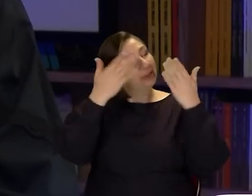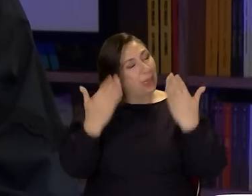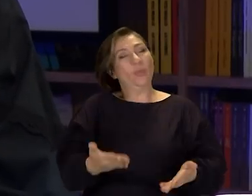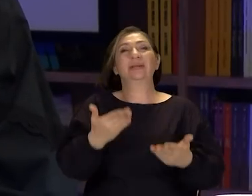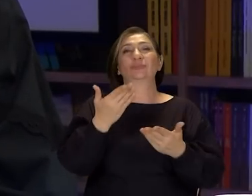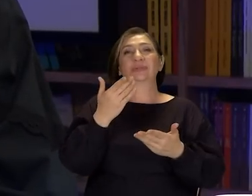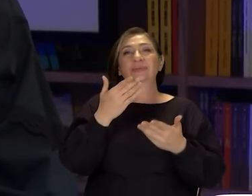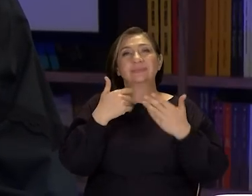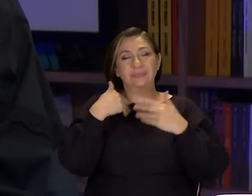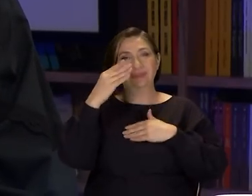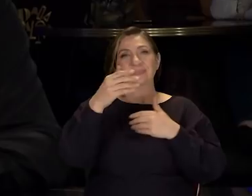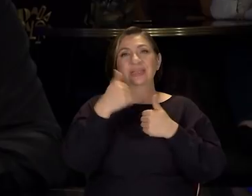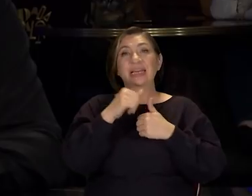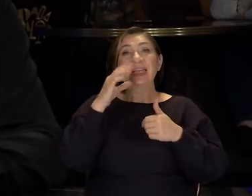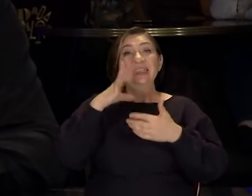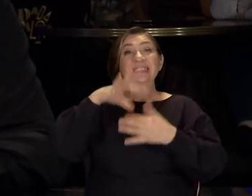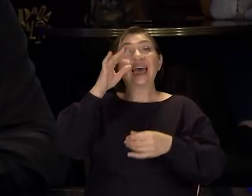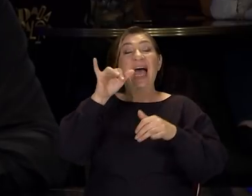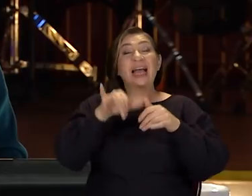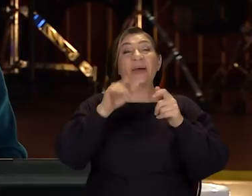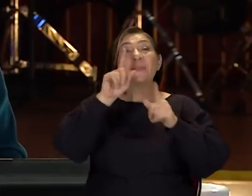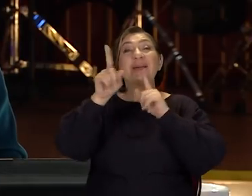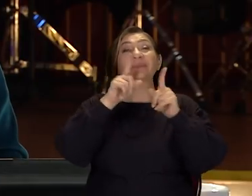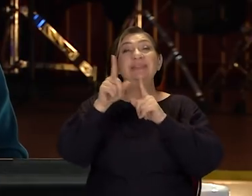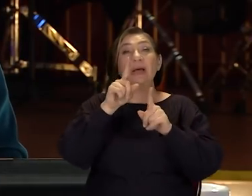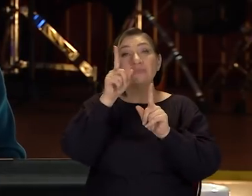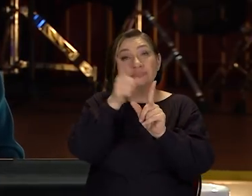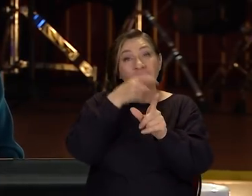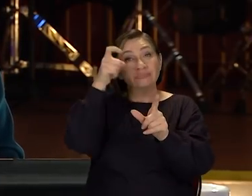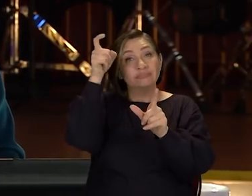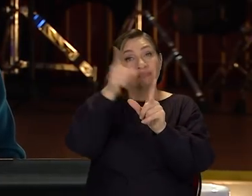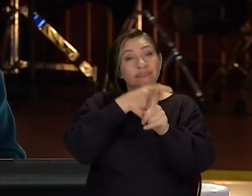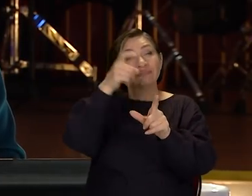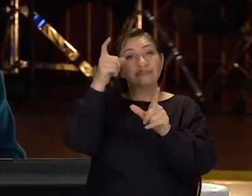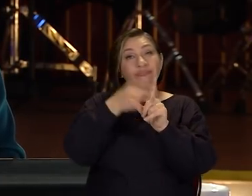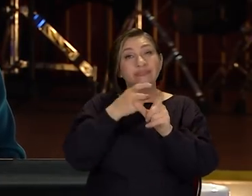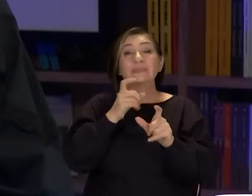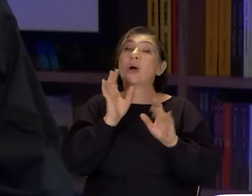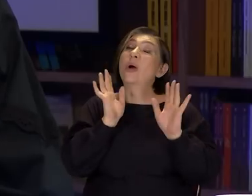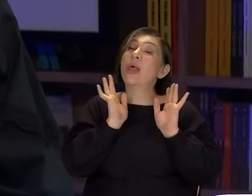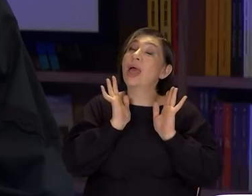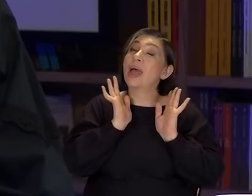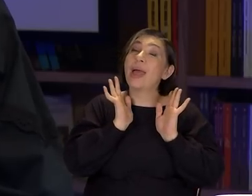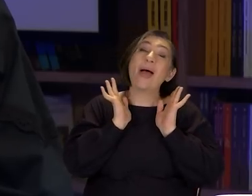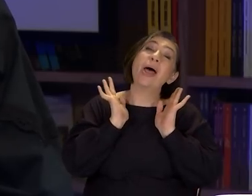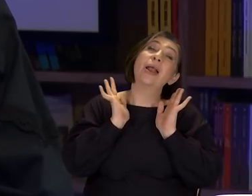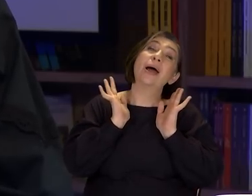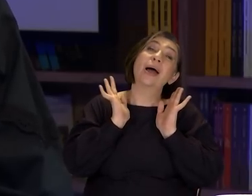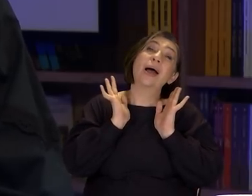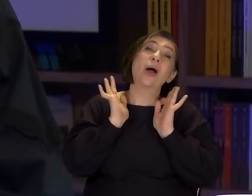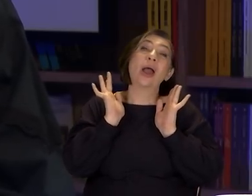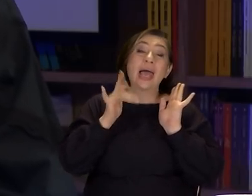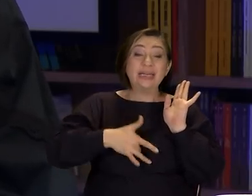kazanmış. Yani, evet. İnsan Hakları Mahkemesi'nde yargılıyor onu. Değil mi? Bir şey söyleyeyim. Yargılanır. Yargılanır